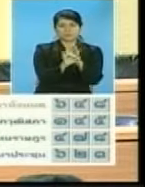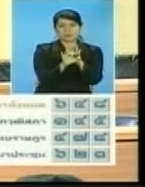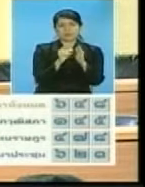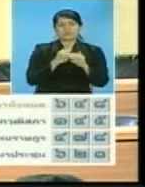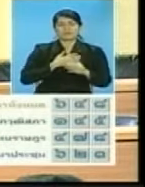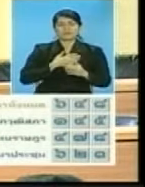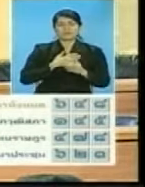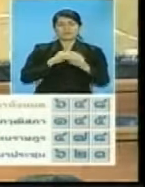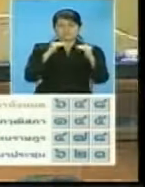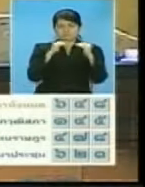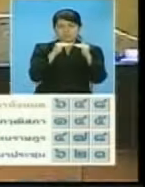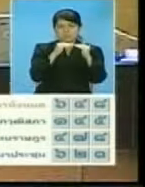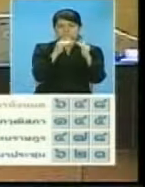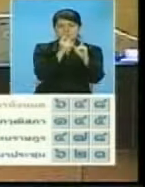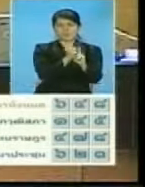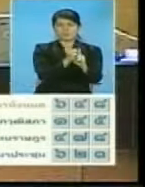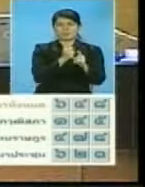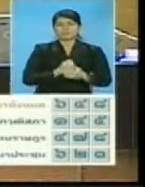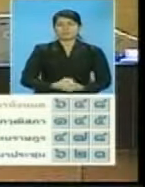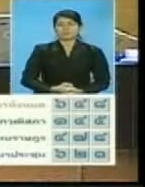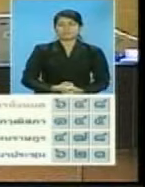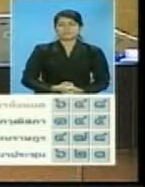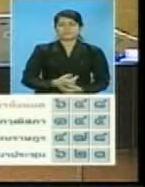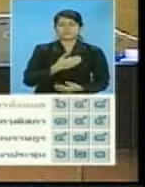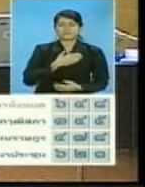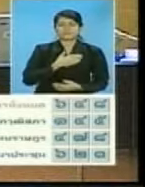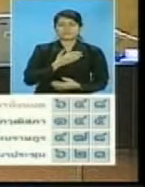ตามสิทธิ์ครับท่านประธาน งั้นผม